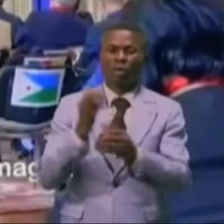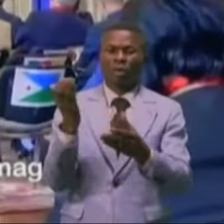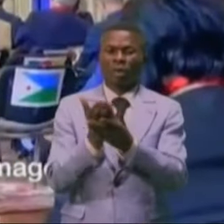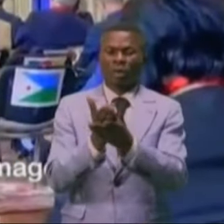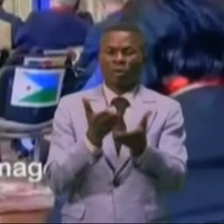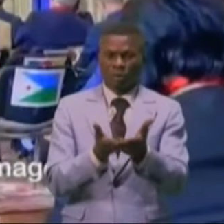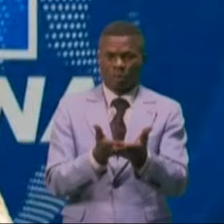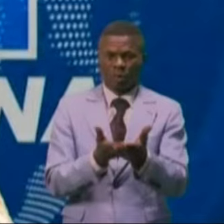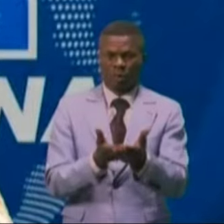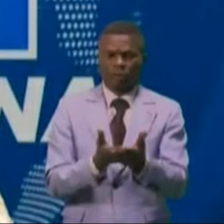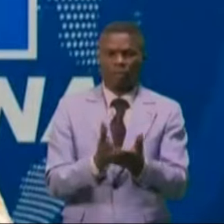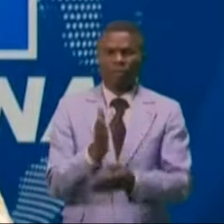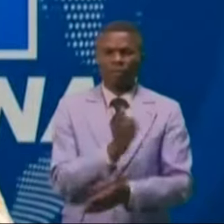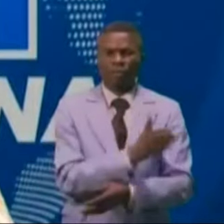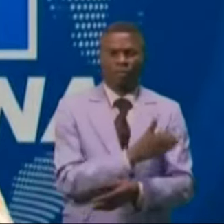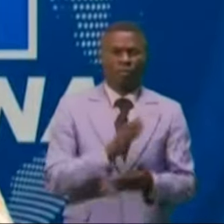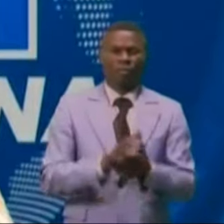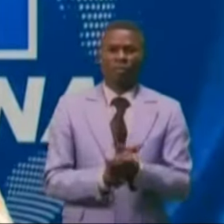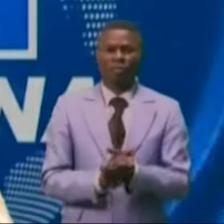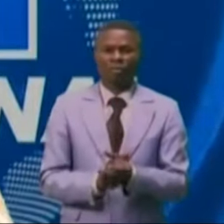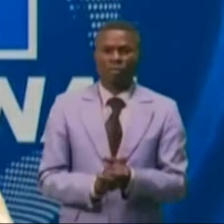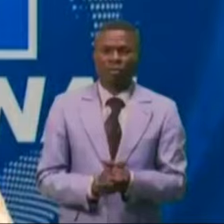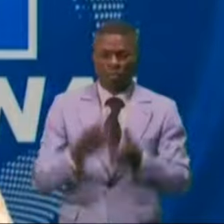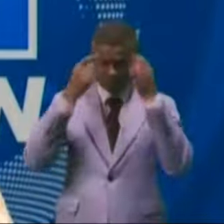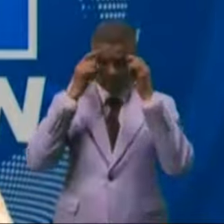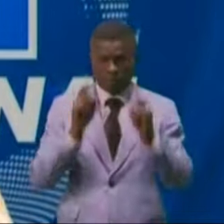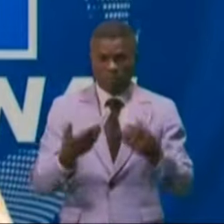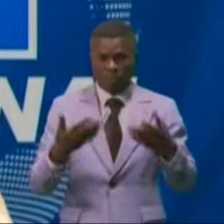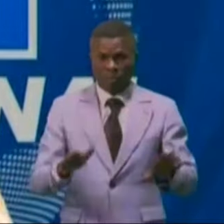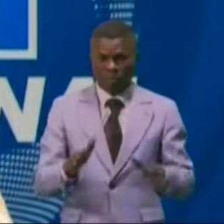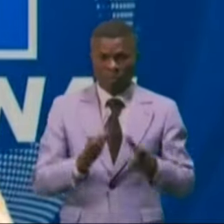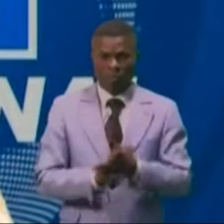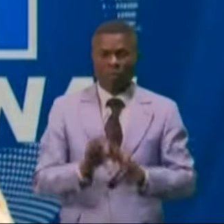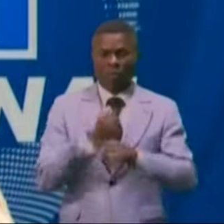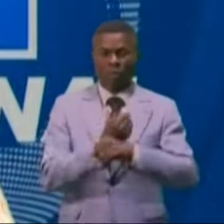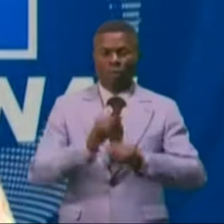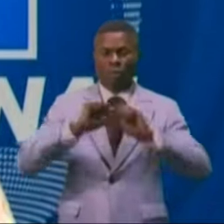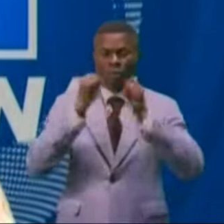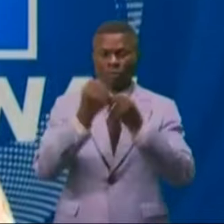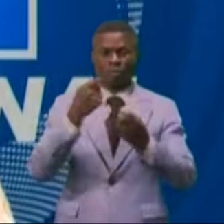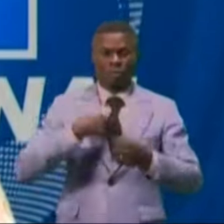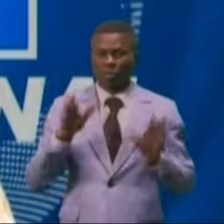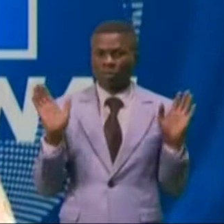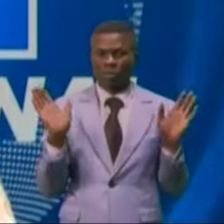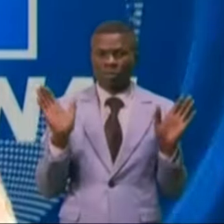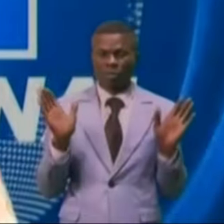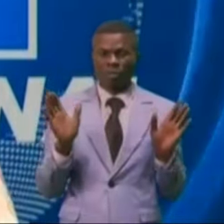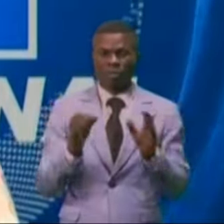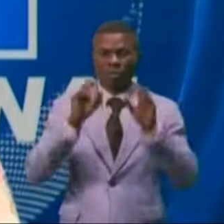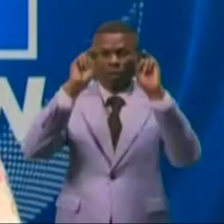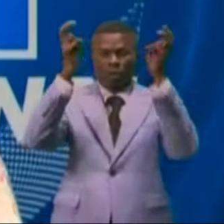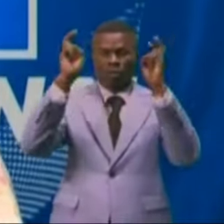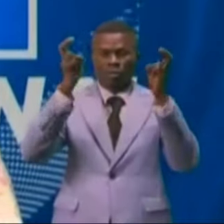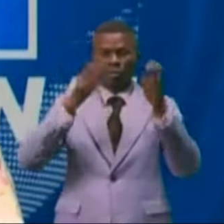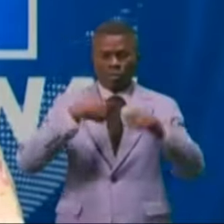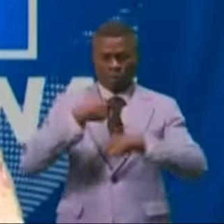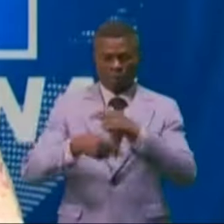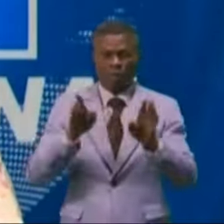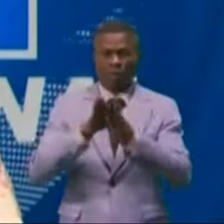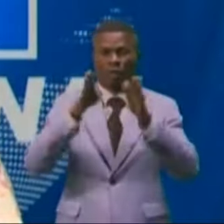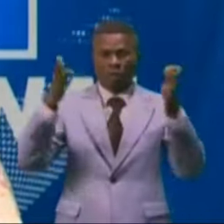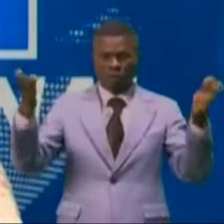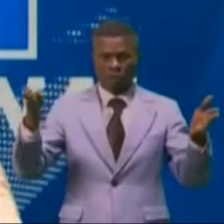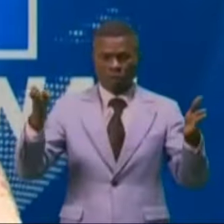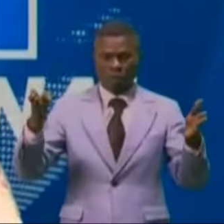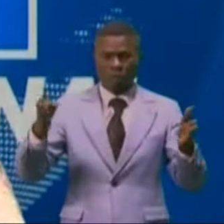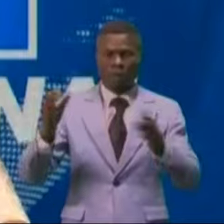juridiction. C'est décidé, je crée mon entreprise. Ce n'est pas moi qui le dis, c'est plutôt le thème du lancement officiel de